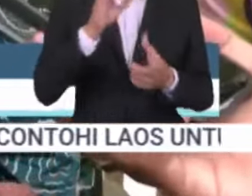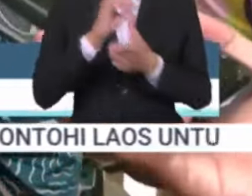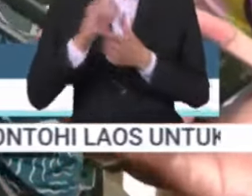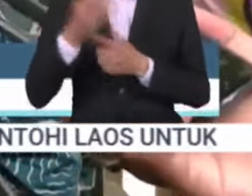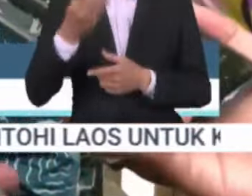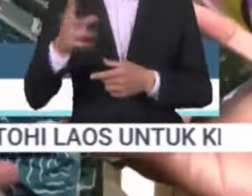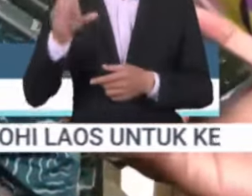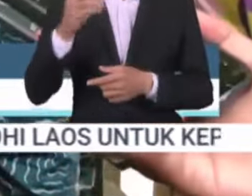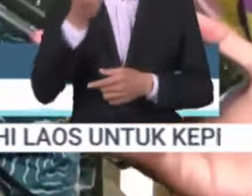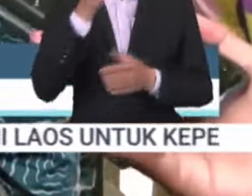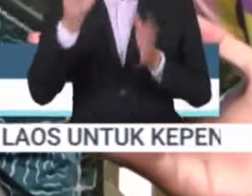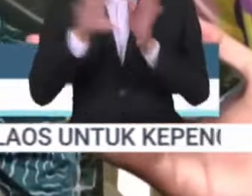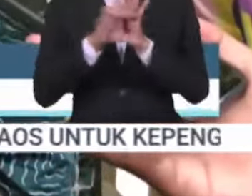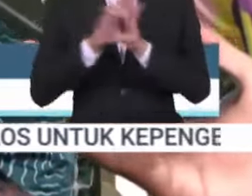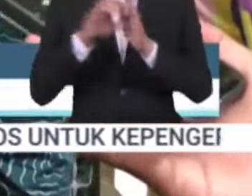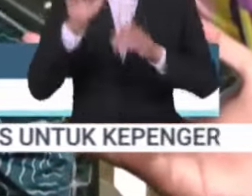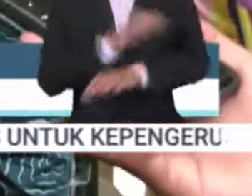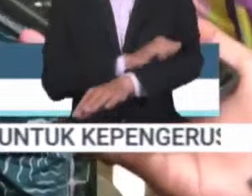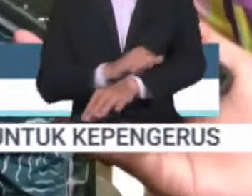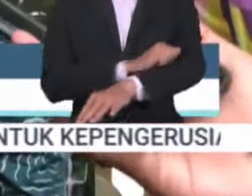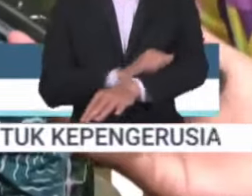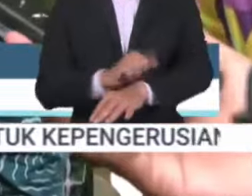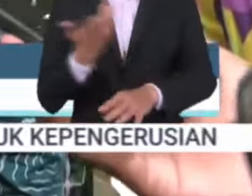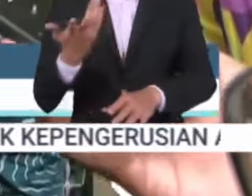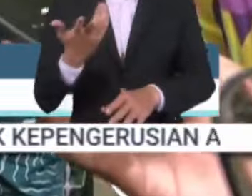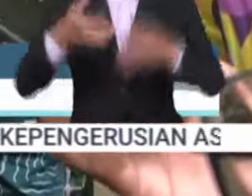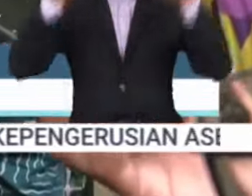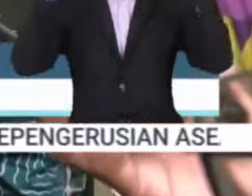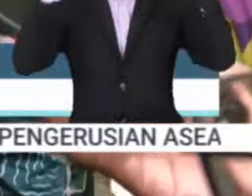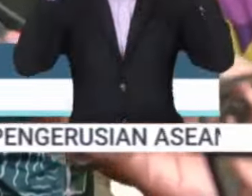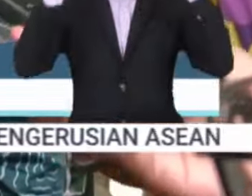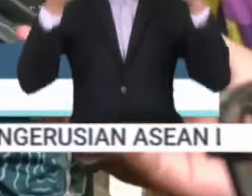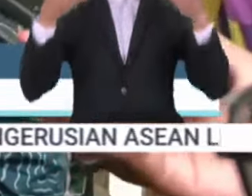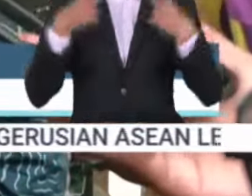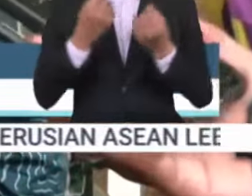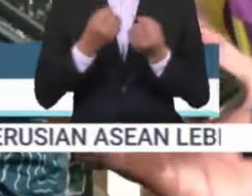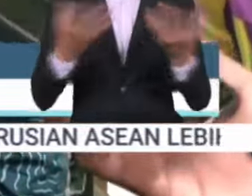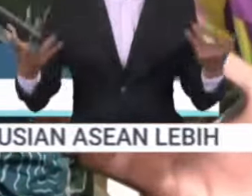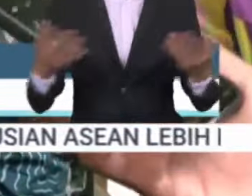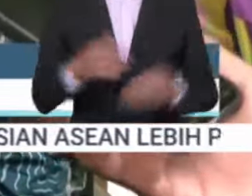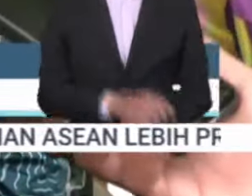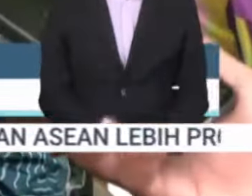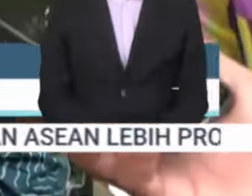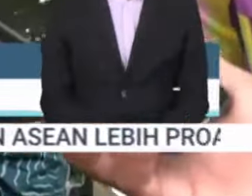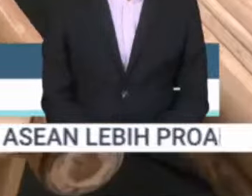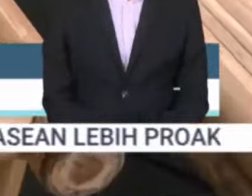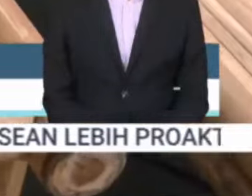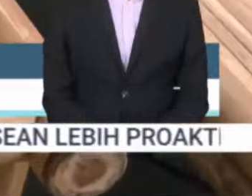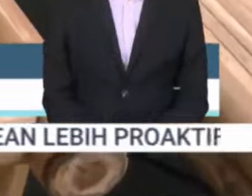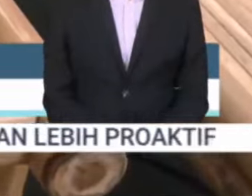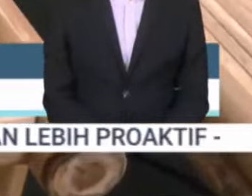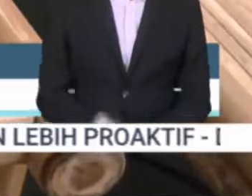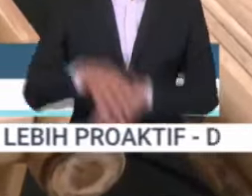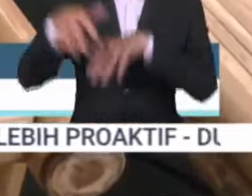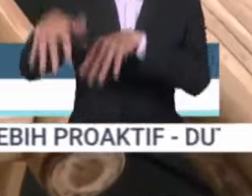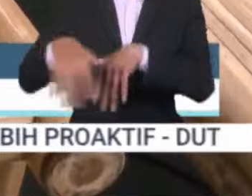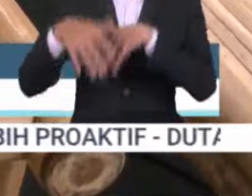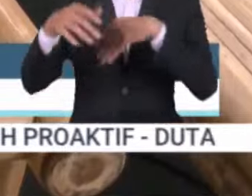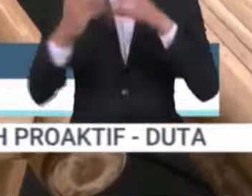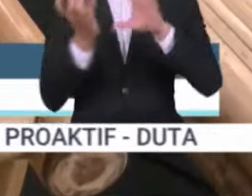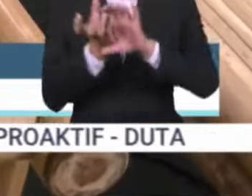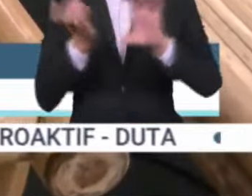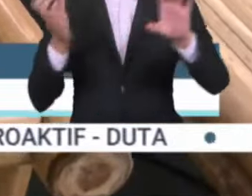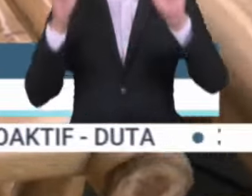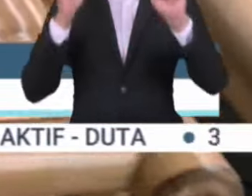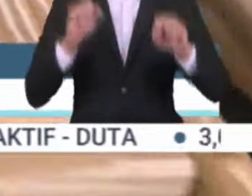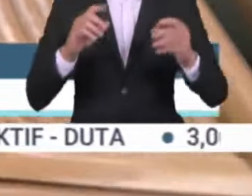Shampoo, detergent, everything banyak kita boleh buat kan, sampai kita buat on-food. Tanaman buluh juga